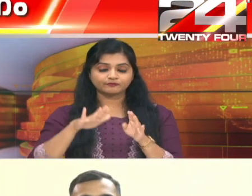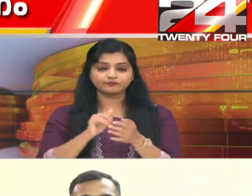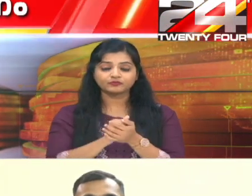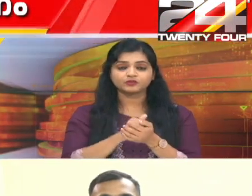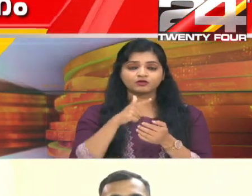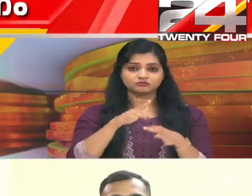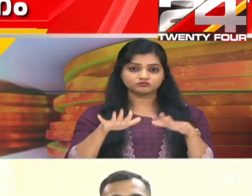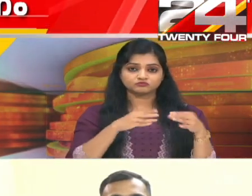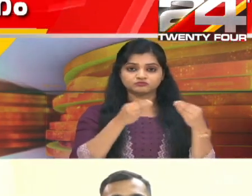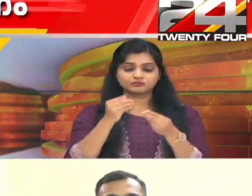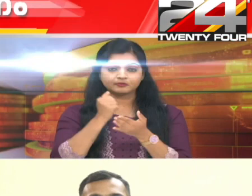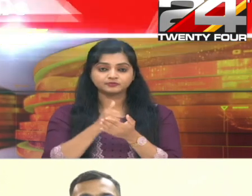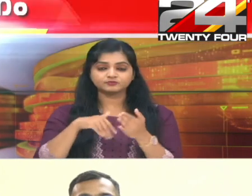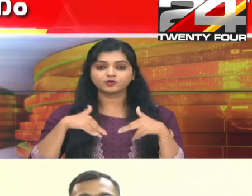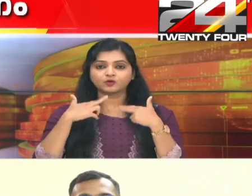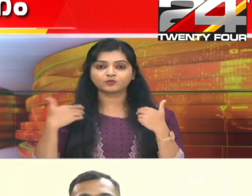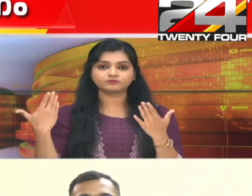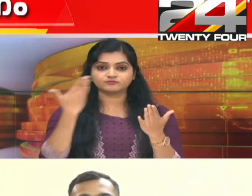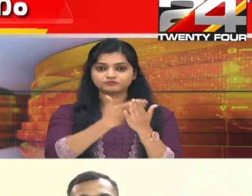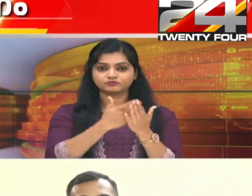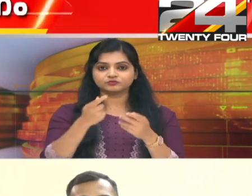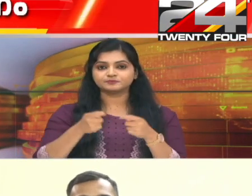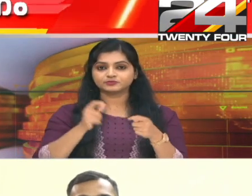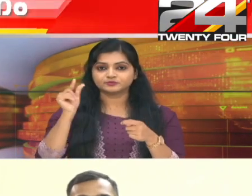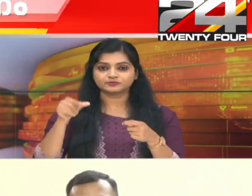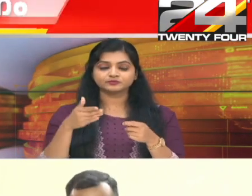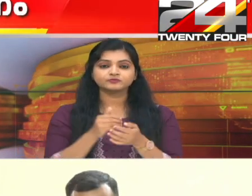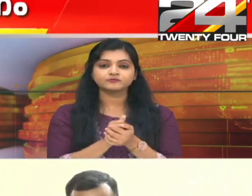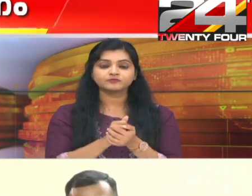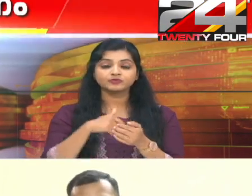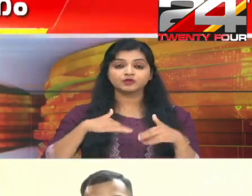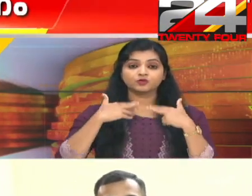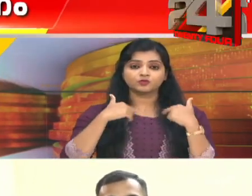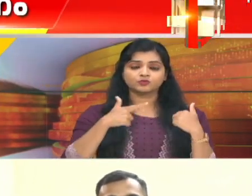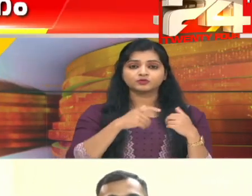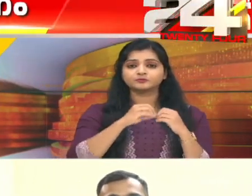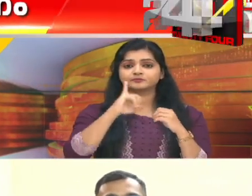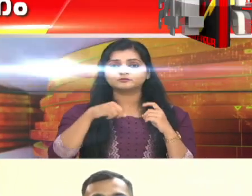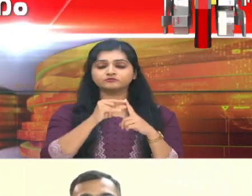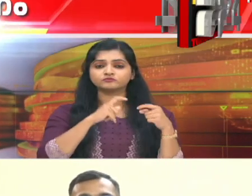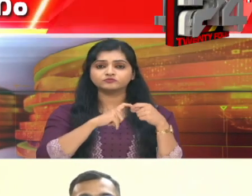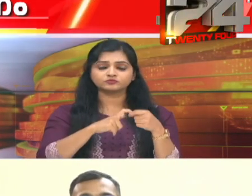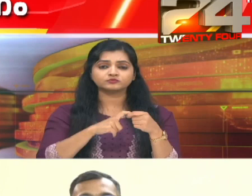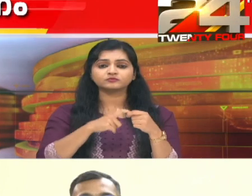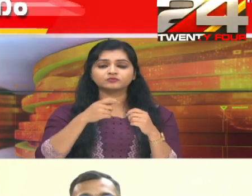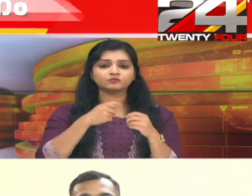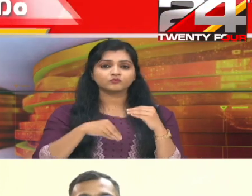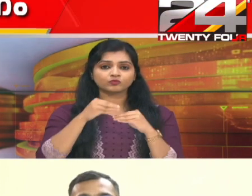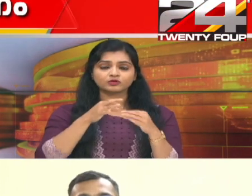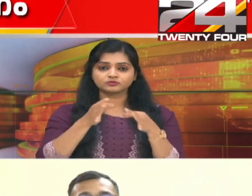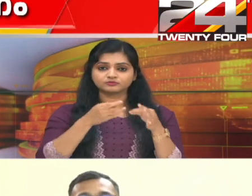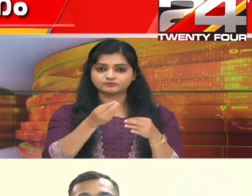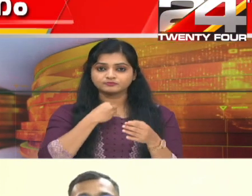വ്യാപാരിയാണ് ഹൈക്കോടതിയെ സമീപിച്ചത്. ഹൈക്കോടതി ഇക്കാര്യത്തിൽ കൃത്യമായി BJPയോട് വിശദീകരണം ചോദിച്ചു. എന്നാൽ BJPയുടെ വിശദീകരണം, അണ്ണാമലൈ സംസ്ഥാന